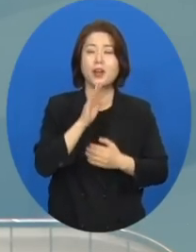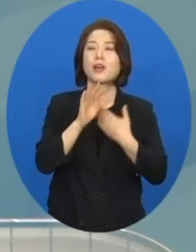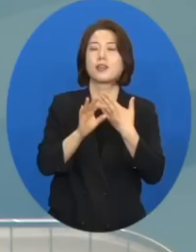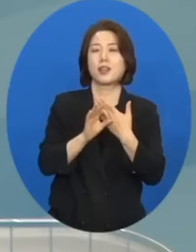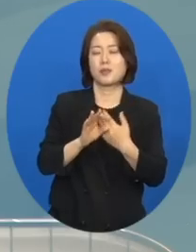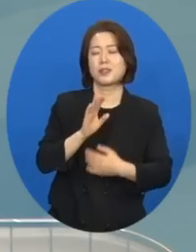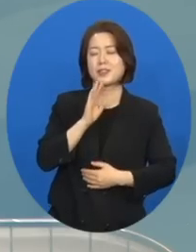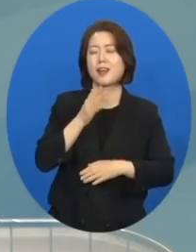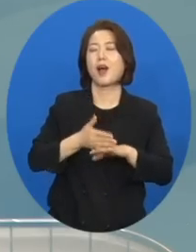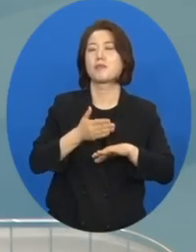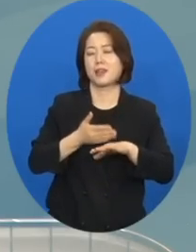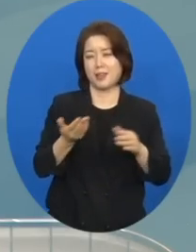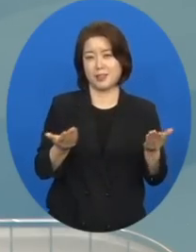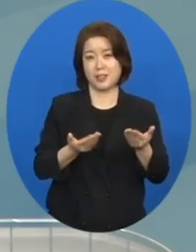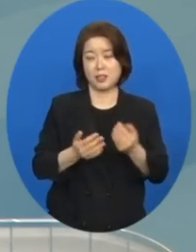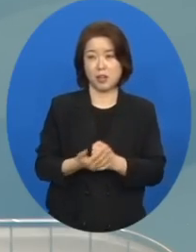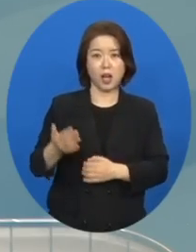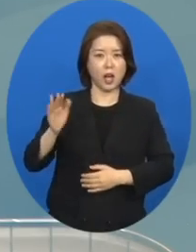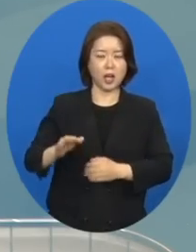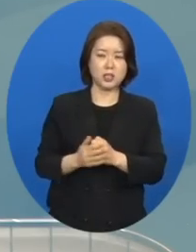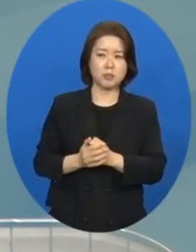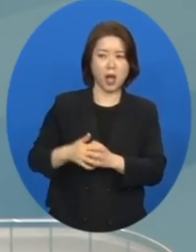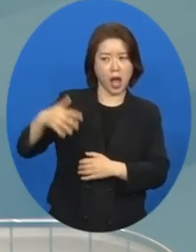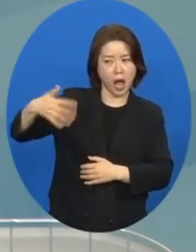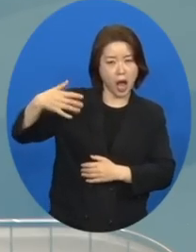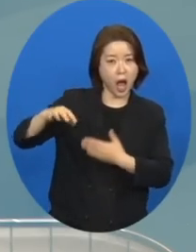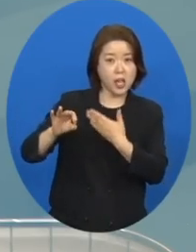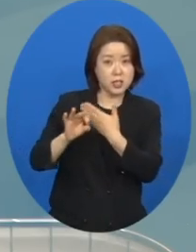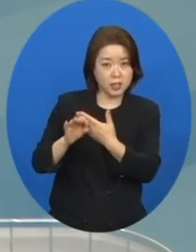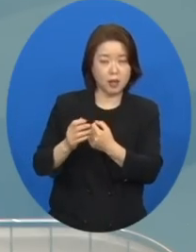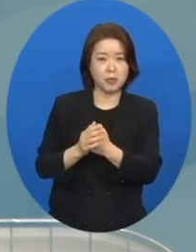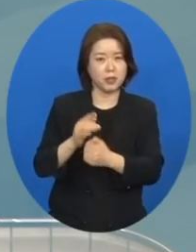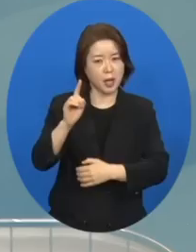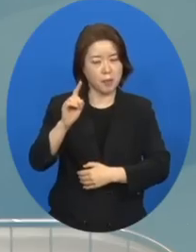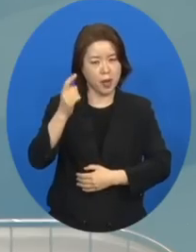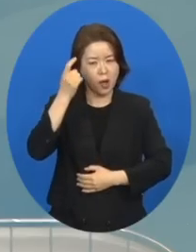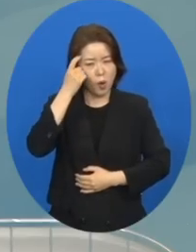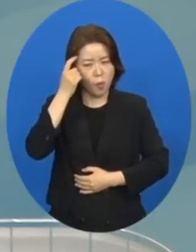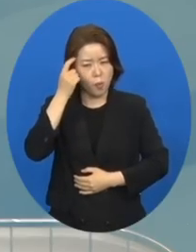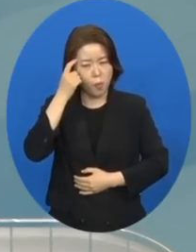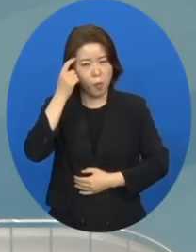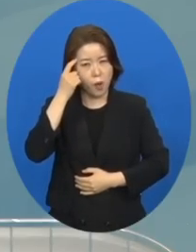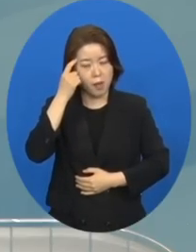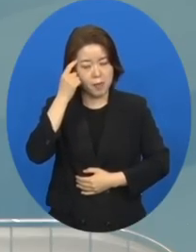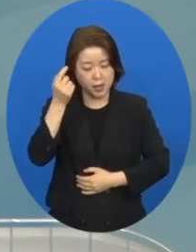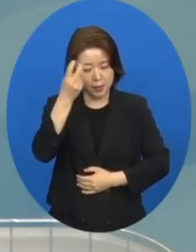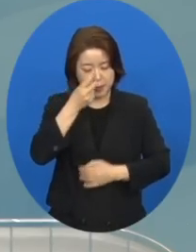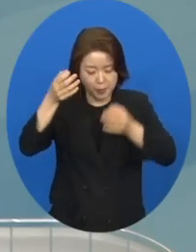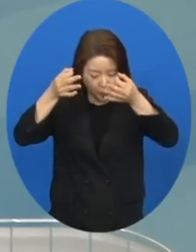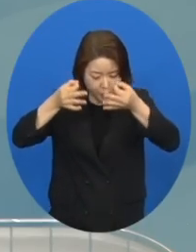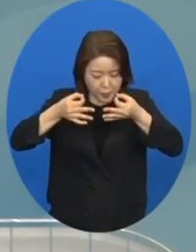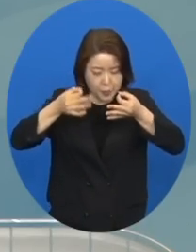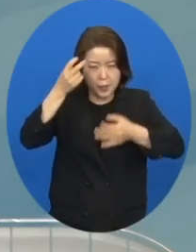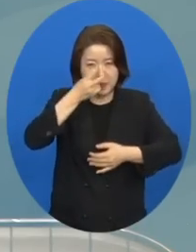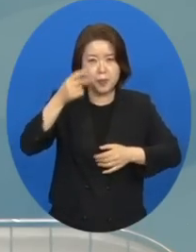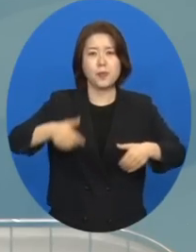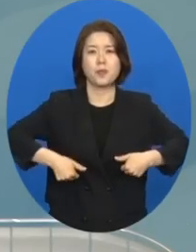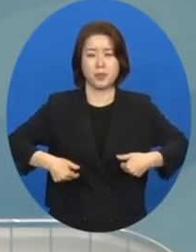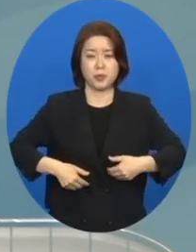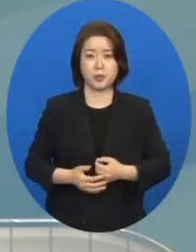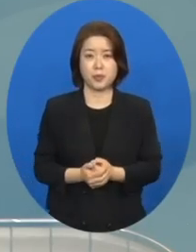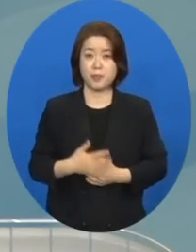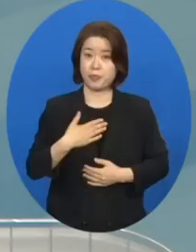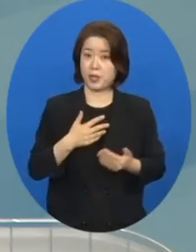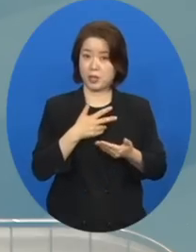감사한 일이에요 그러나 그렇지 못한 다고 한다면 한번 왜 그런 죄를 점검해봐야 합니다 내가 주님의